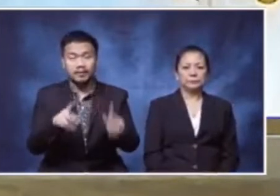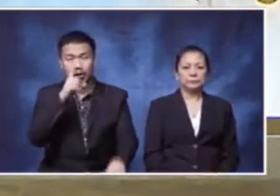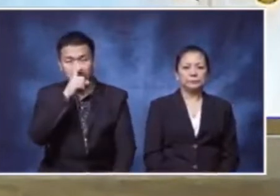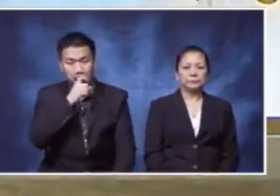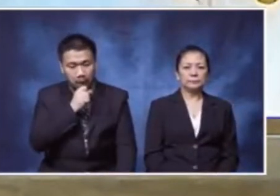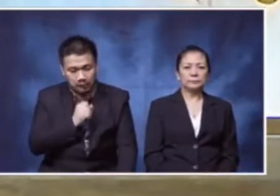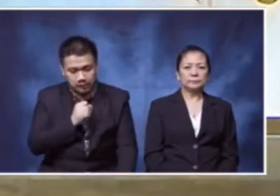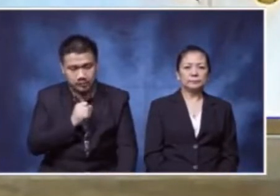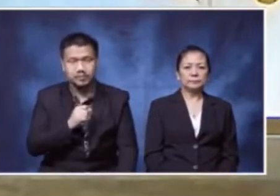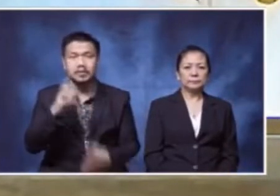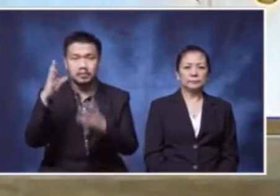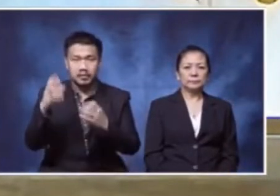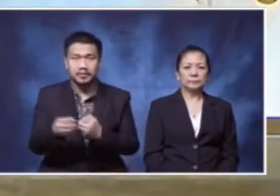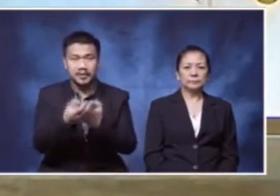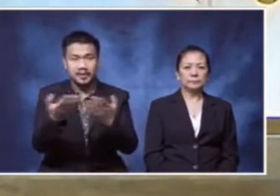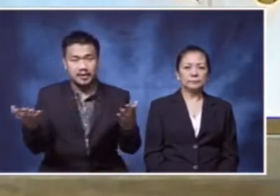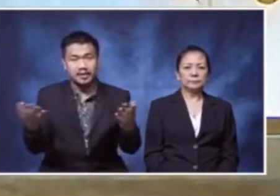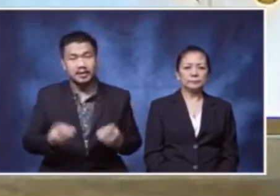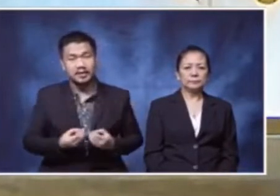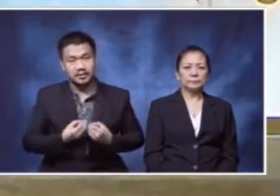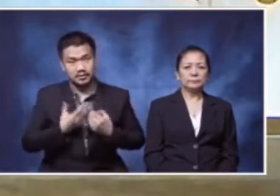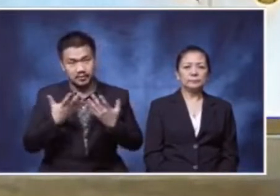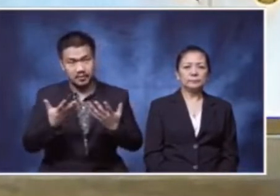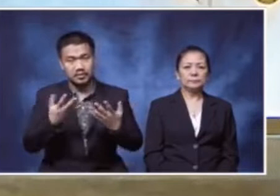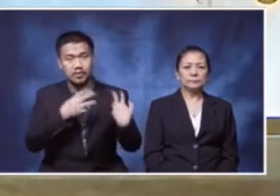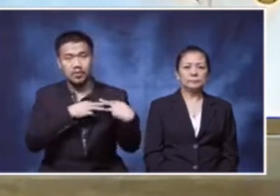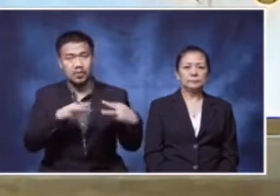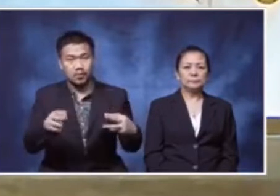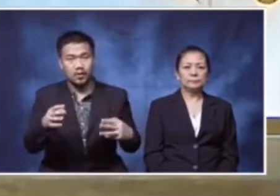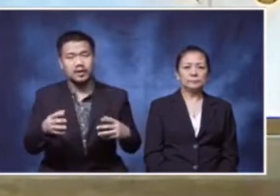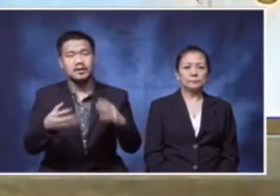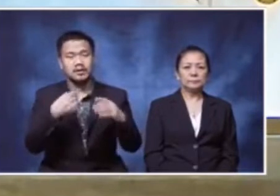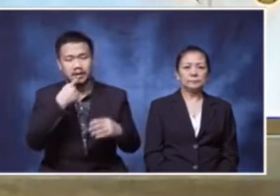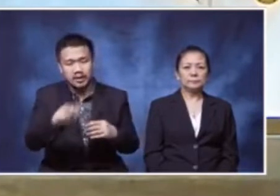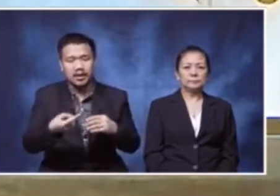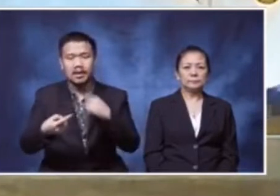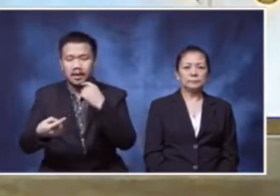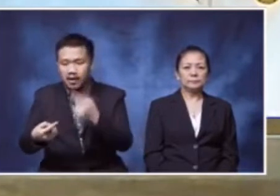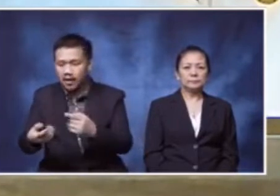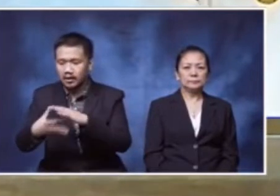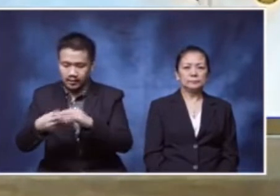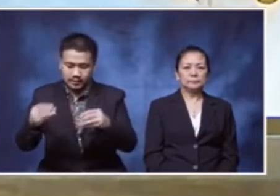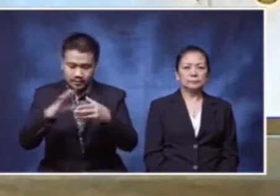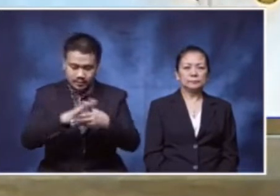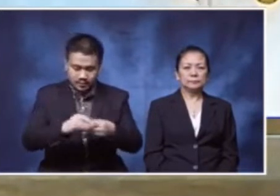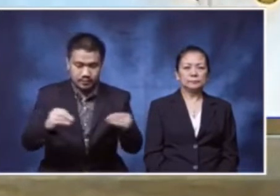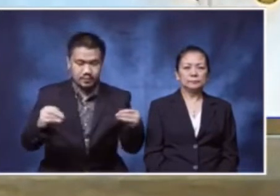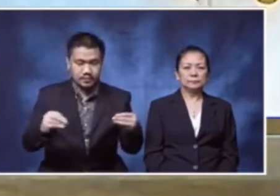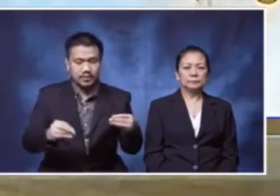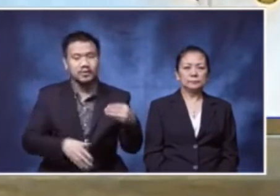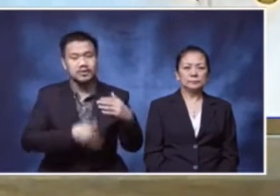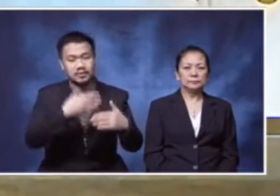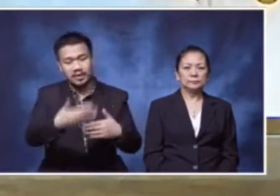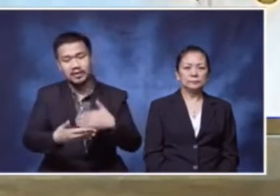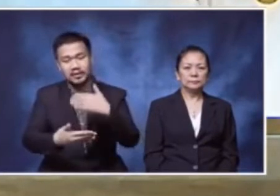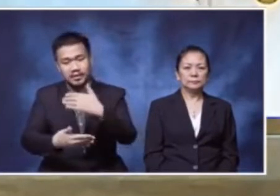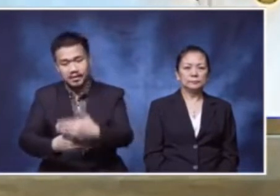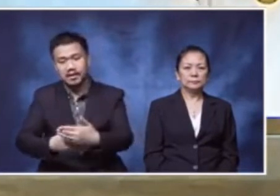ay magbigay inspirasyon habang isinasalaysay nila sa susunod na henerasyon ng kanilang